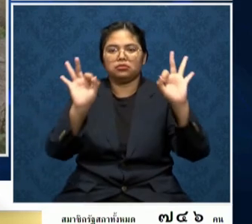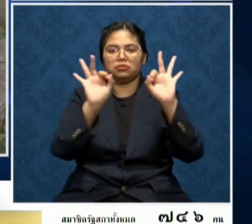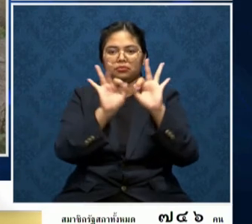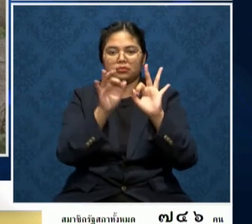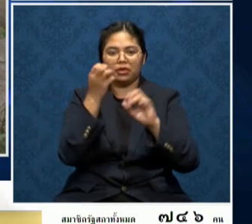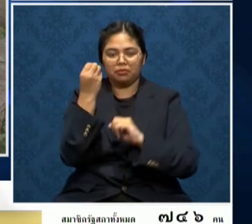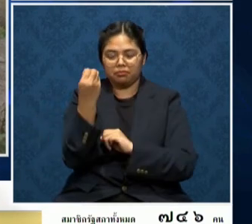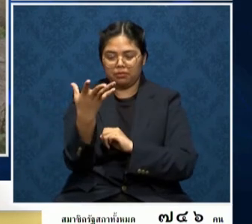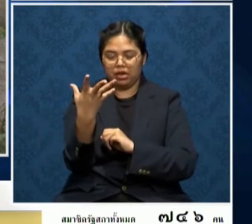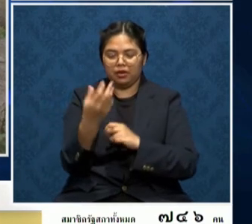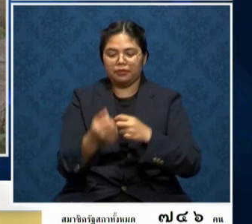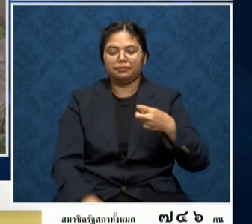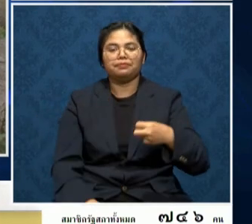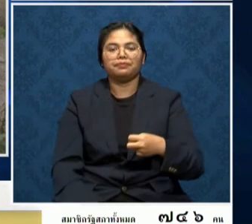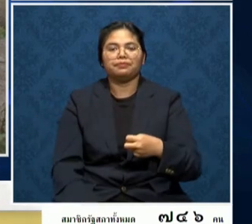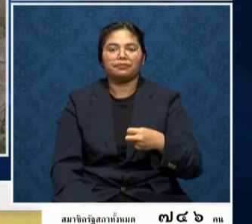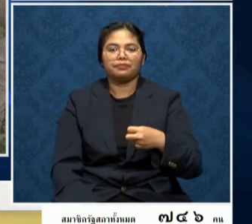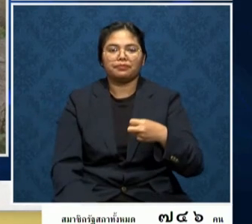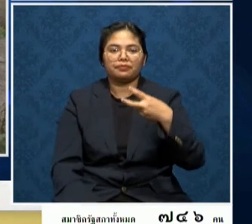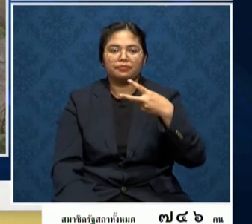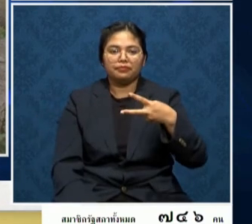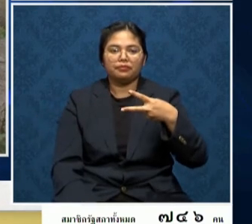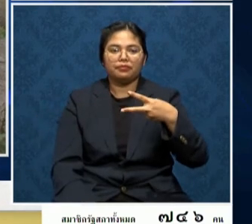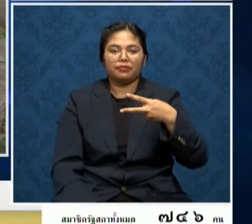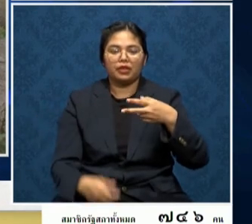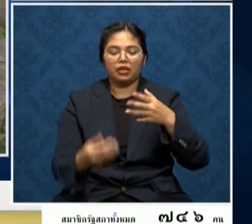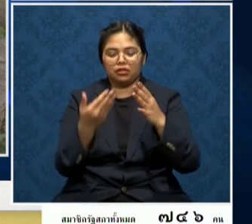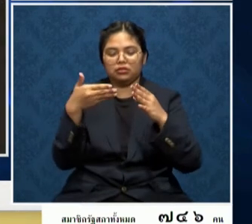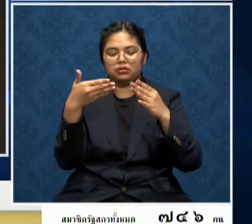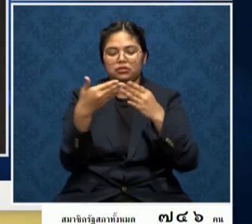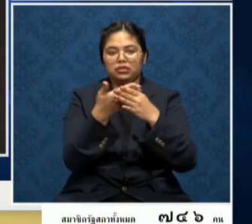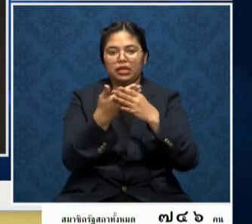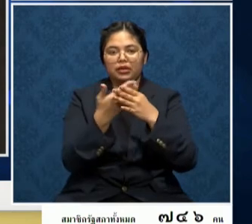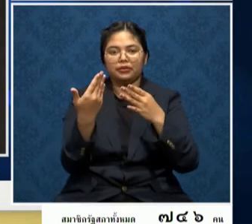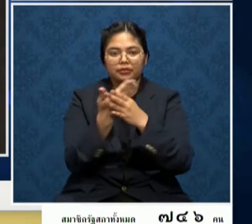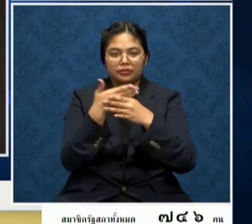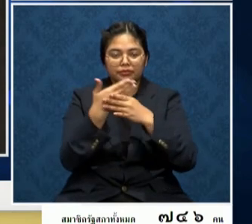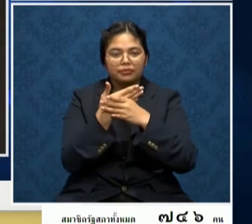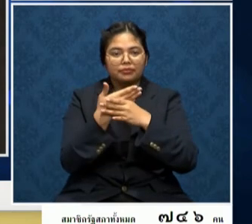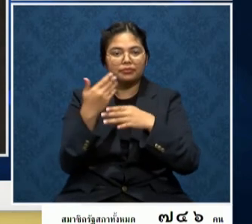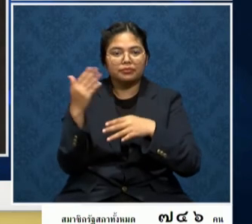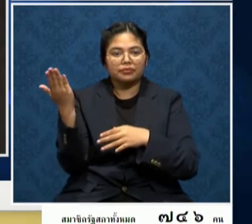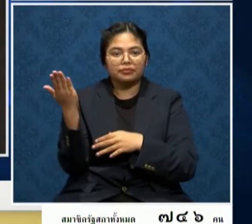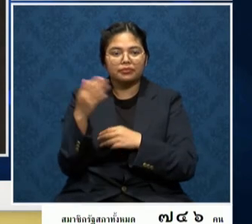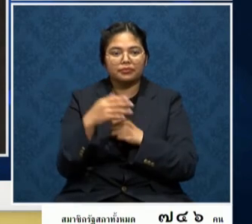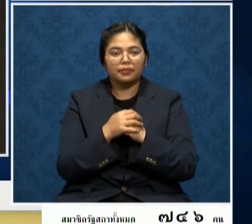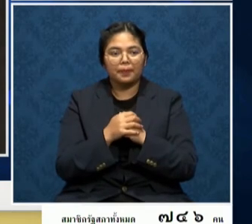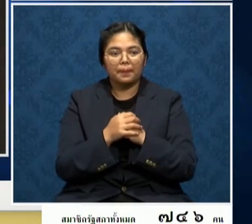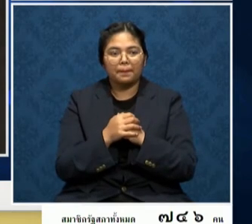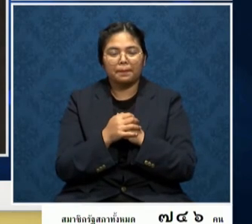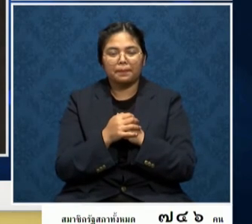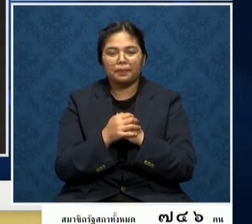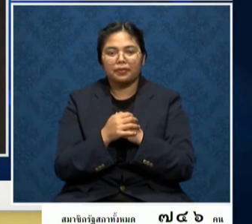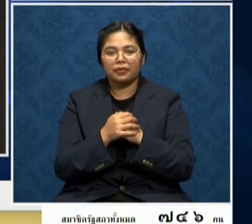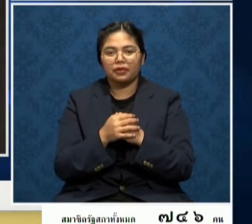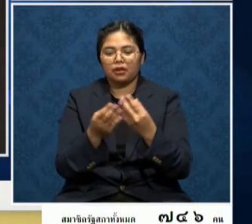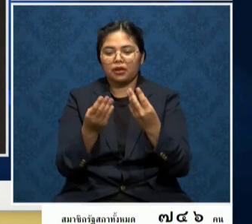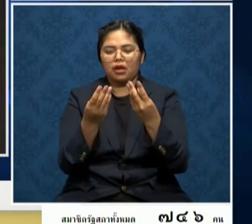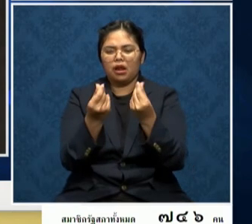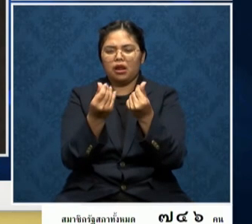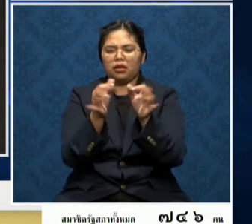กล่าวคือขออะไรต่อไปนะครับประการที่ 1ก็คือเนื้อหาของนโยบายนี้